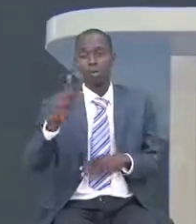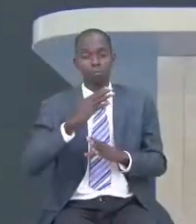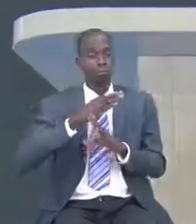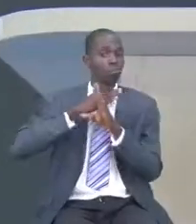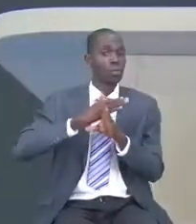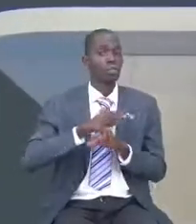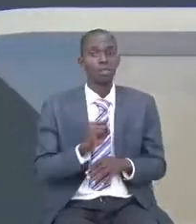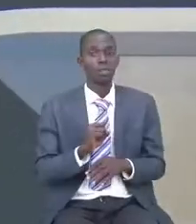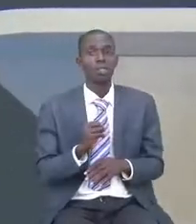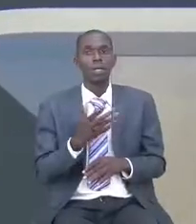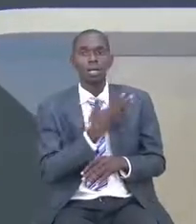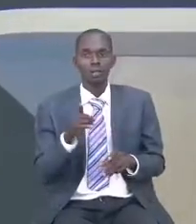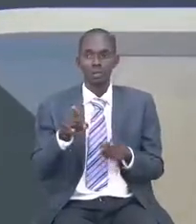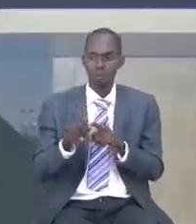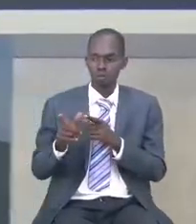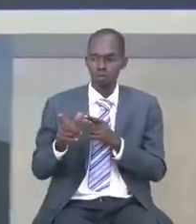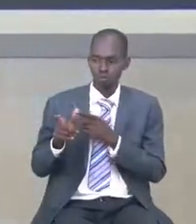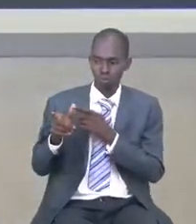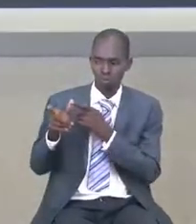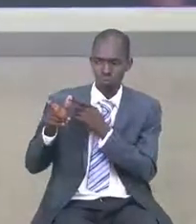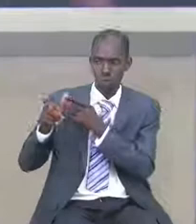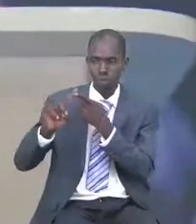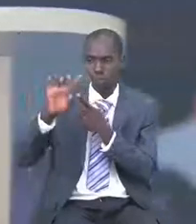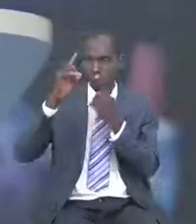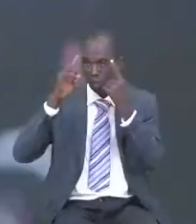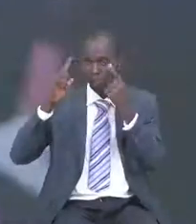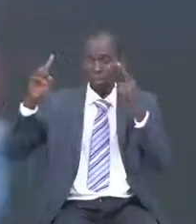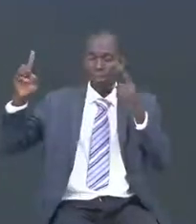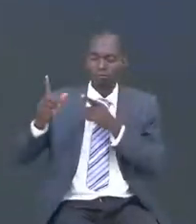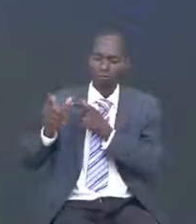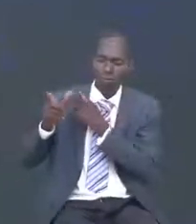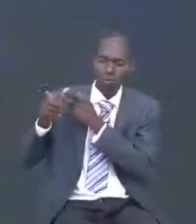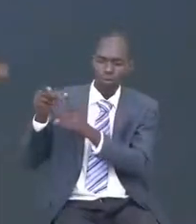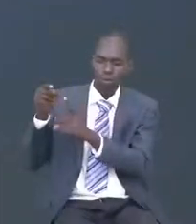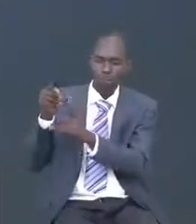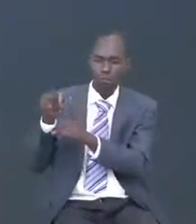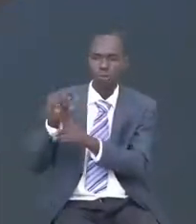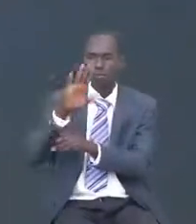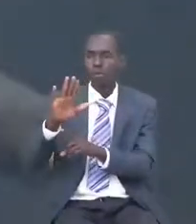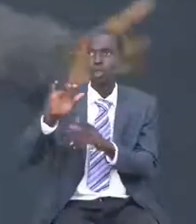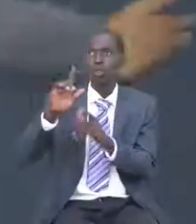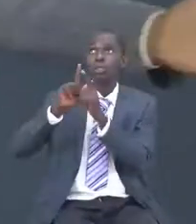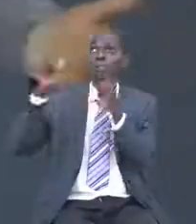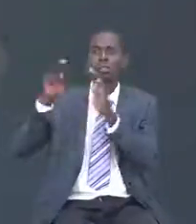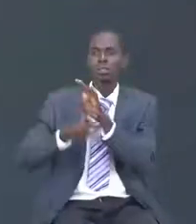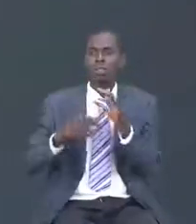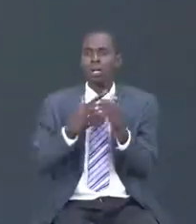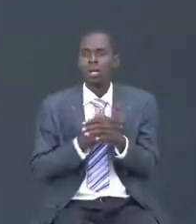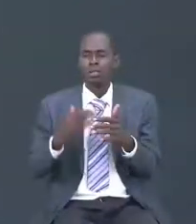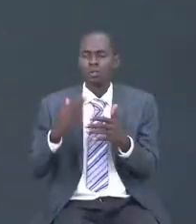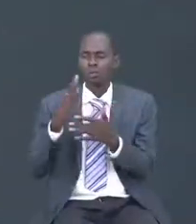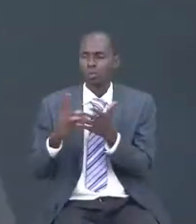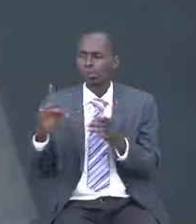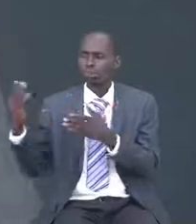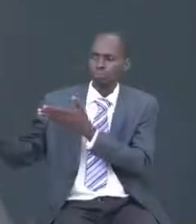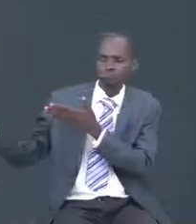coureur, un athlète. Il courait vers le but, il courait vers la ligne d'arrivée, la réalisation. Comme un athlète, et les frères ont mis des pierres